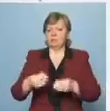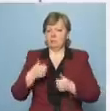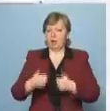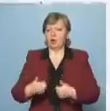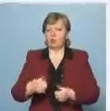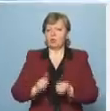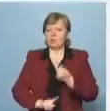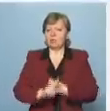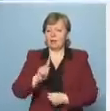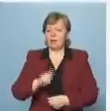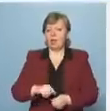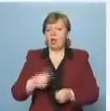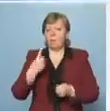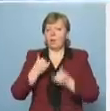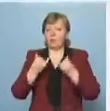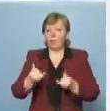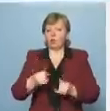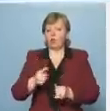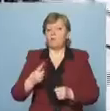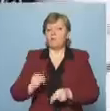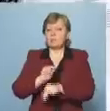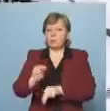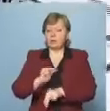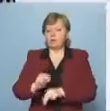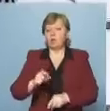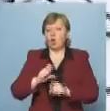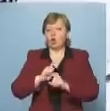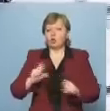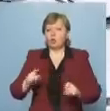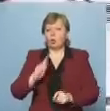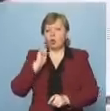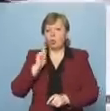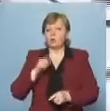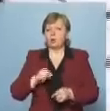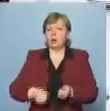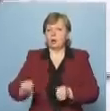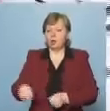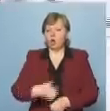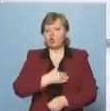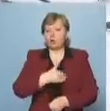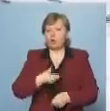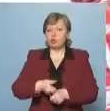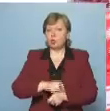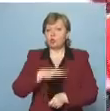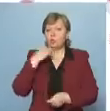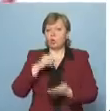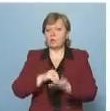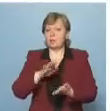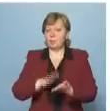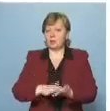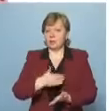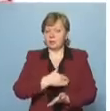первую очередь коробку обновили для воспитанников хоккейной команды «Юниор». От желающих записаться в секцию теперь нет отбоя. Здесь